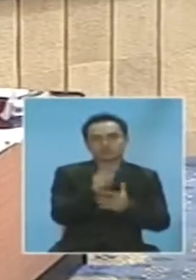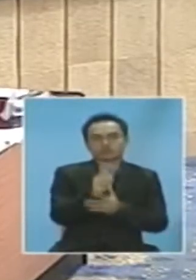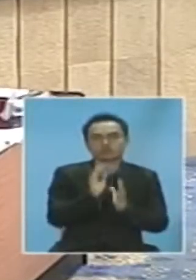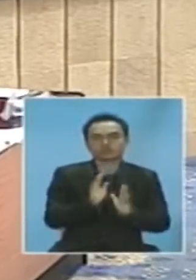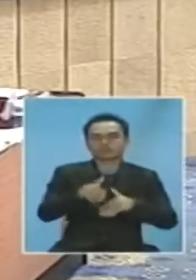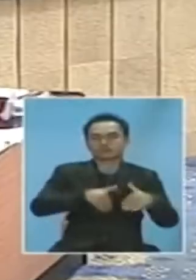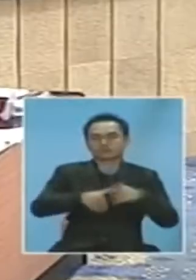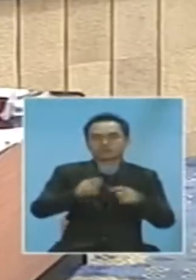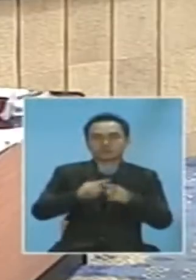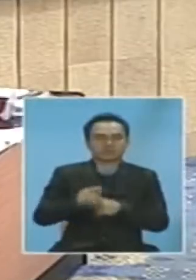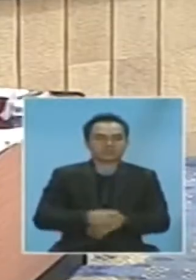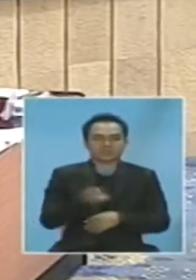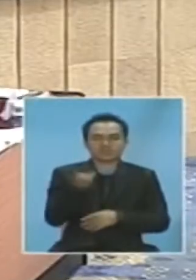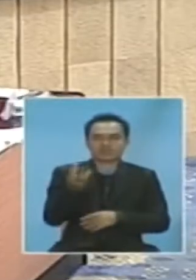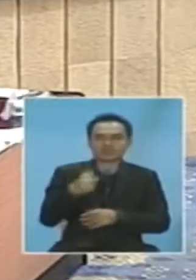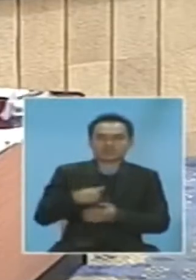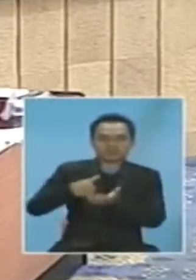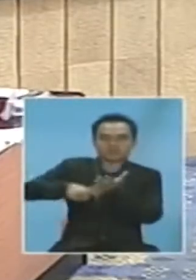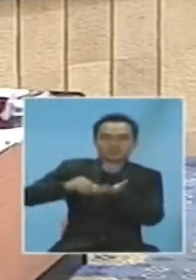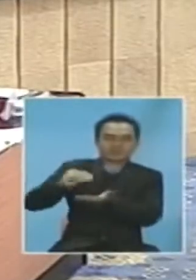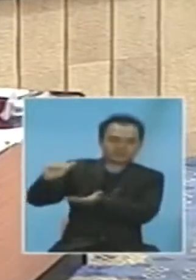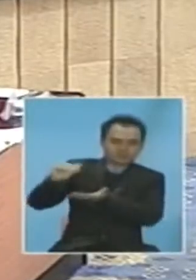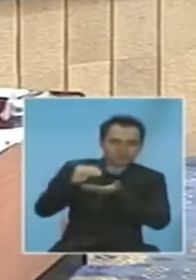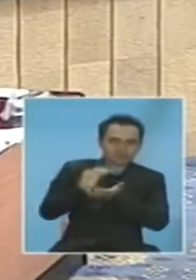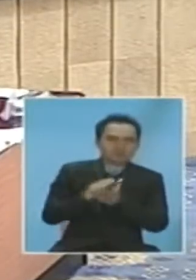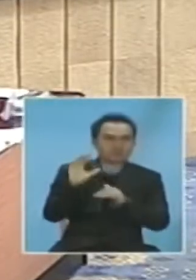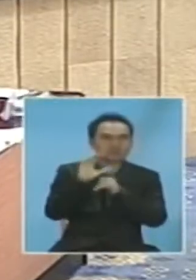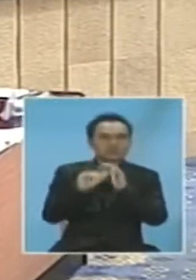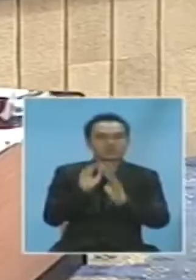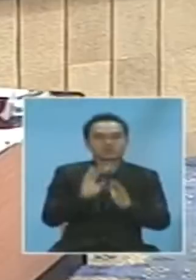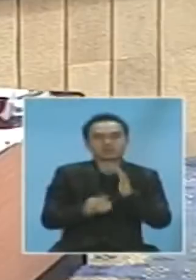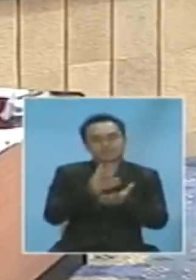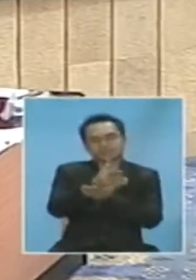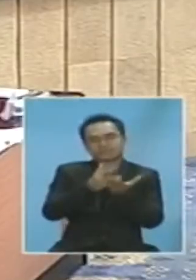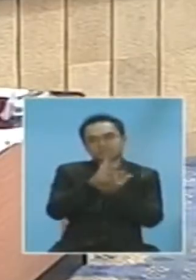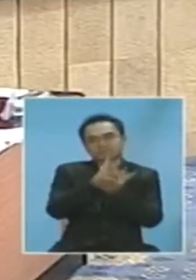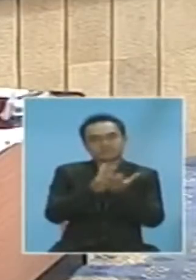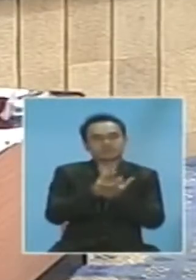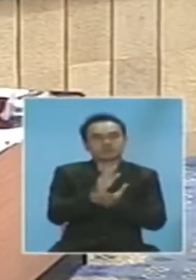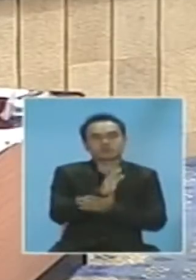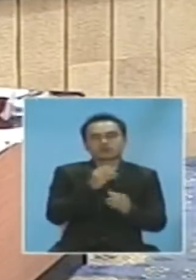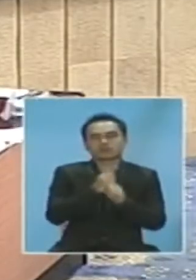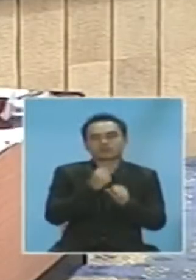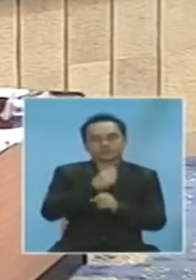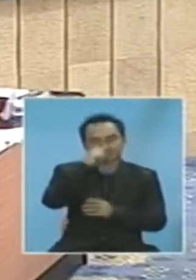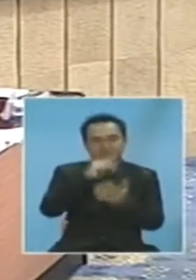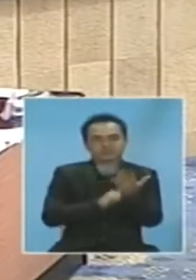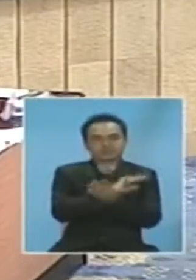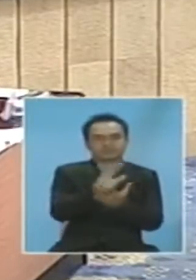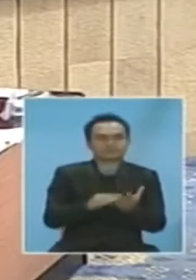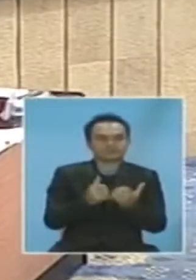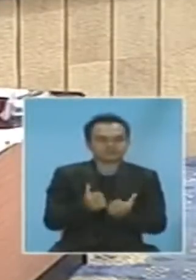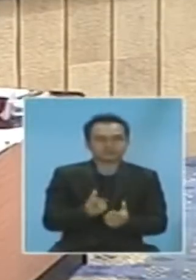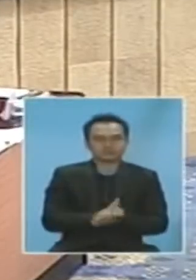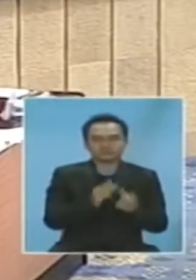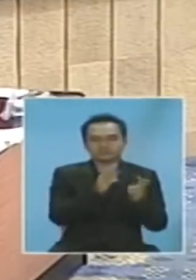นานำข้าวมาจำนำในโครงการโดยเฉลี่ยประมาณครึ่งหนึ่งของผลผลิตรวมในประเทศทั้งหมดค่ะฉะนั้